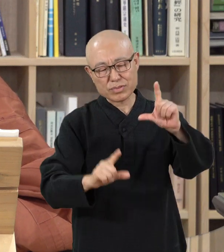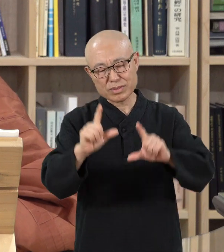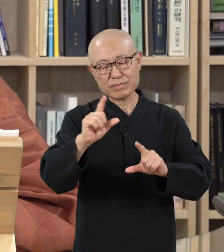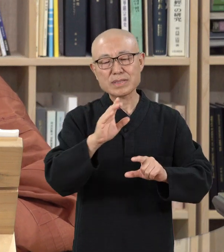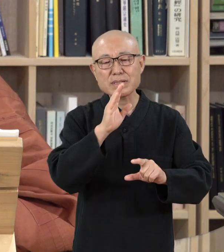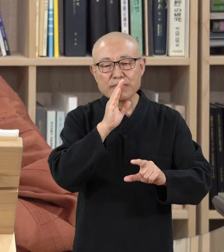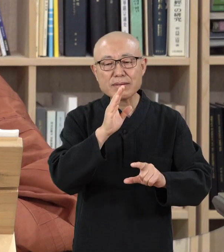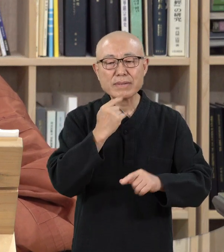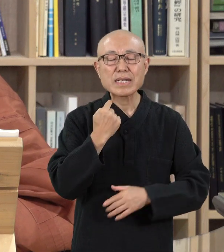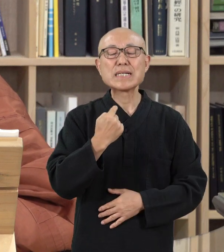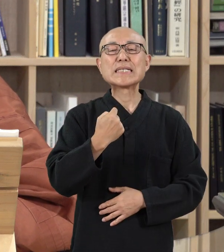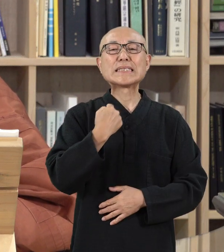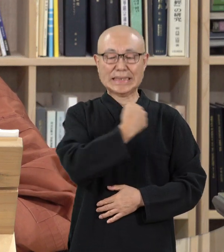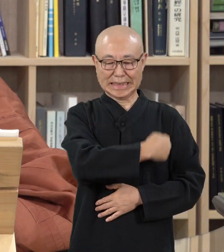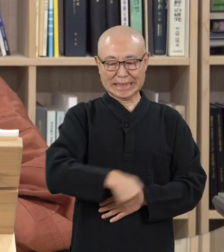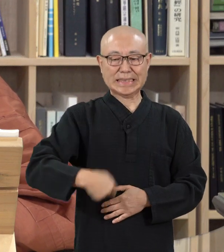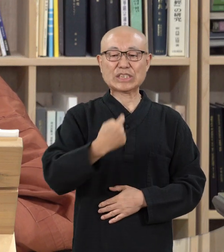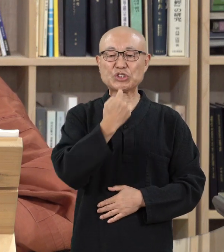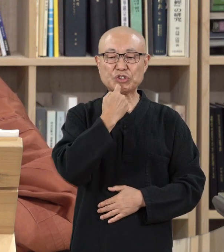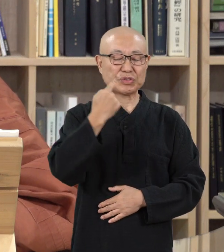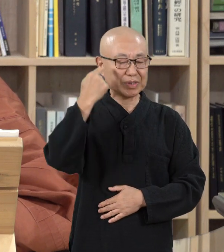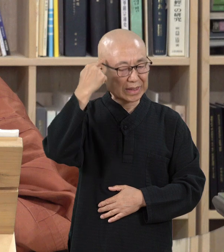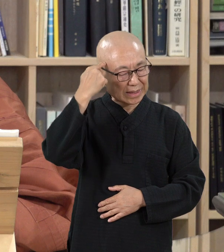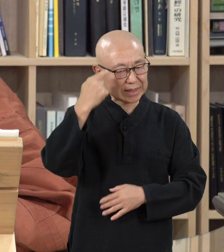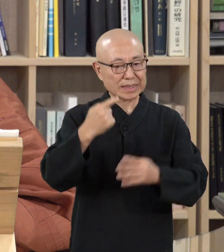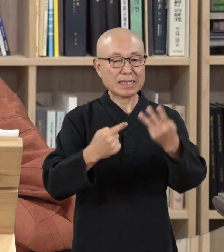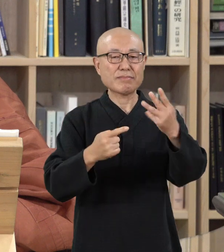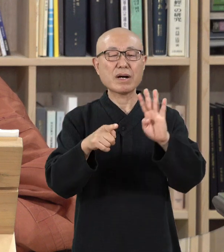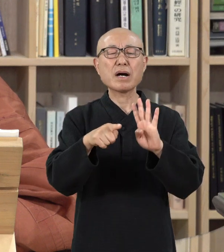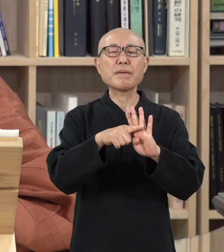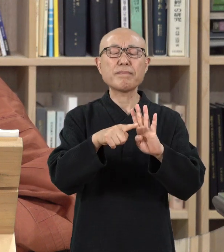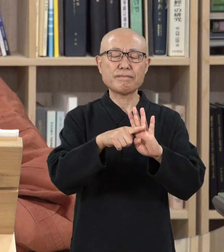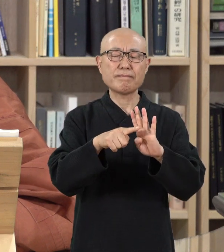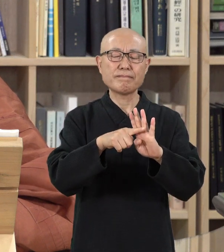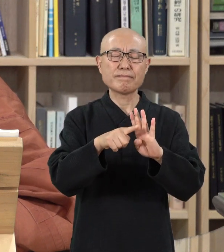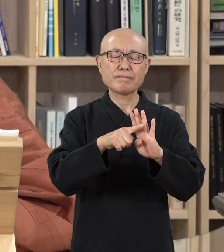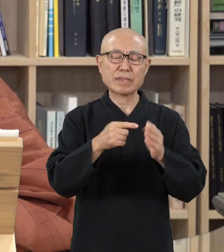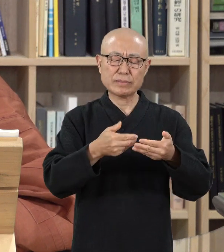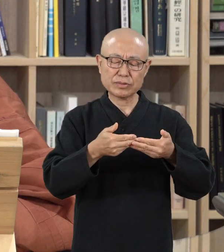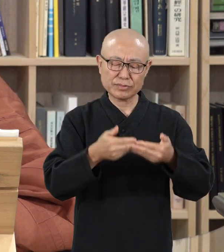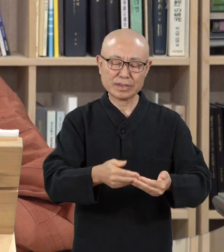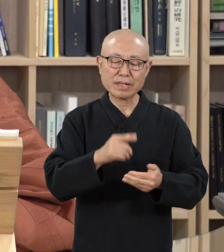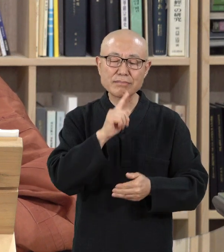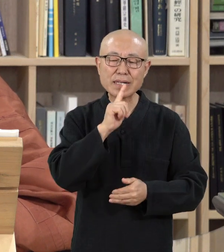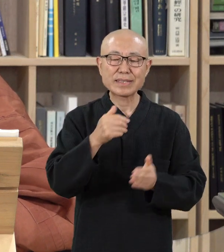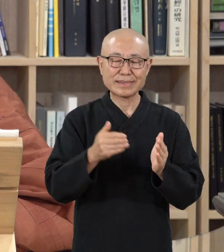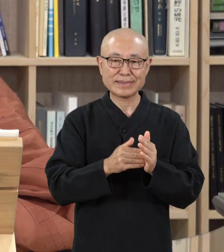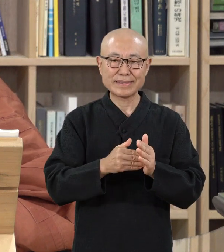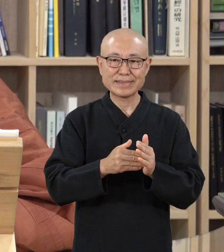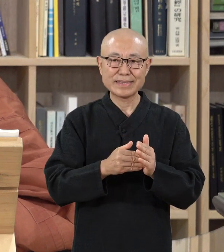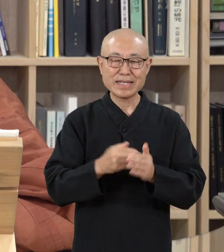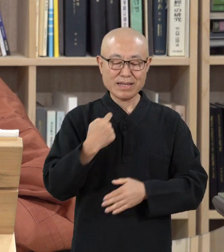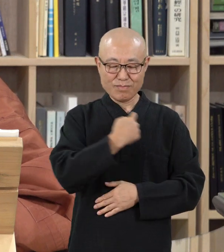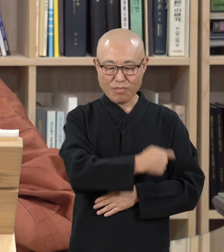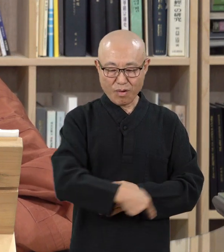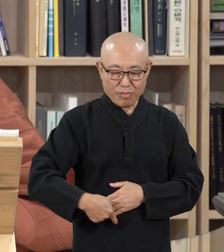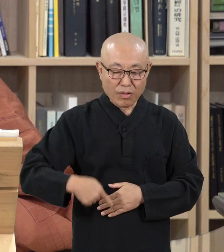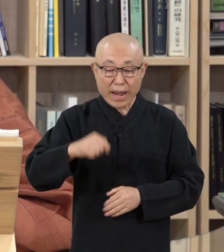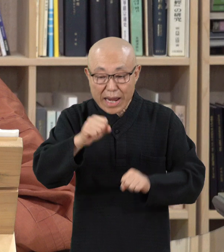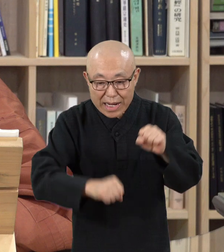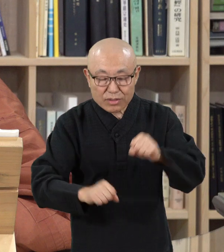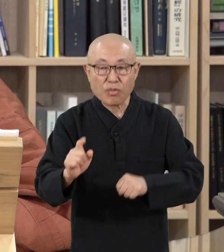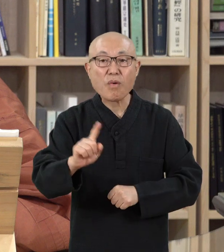본인의 신구의 삼업에 있다고 가르치신 겁니다. 그리고 이 신구의 삼업, 내가 몸으로 무엇을